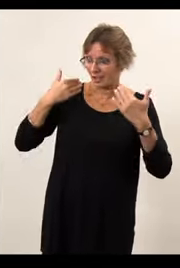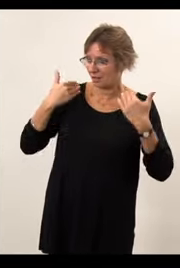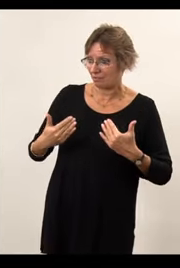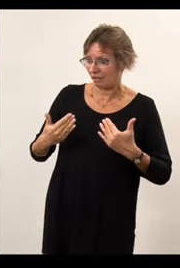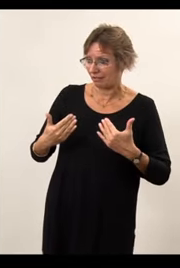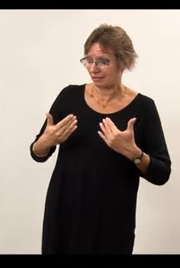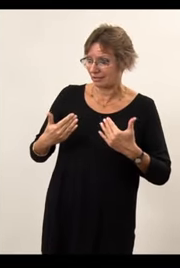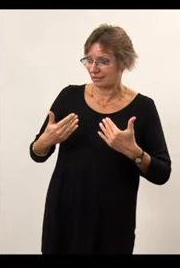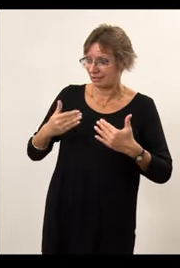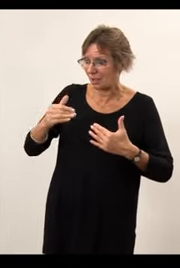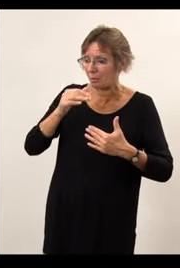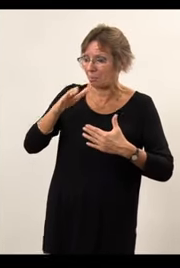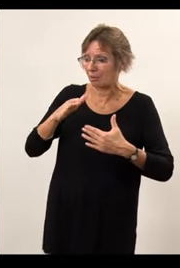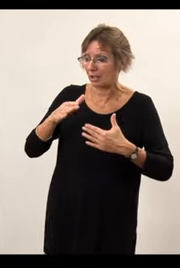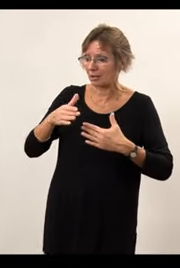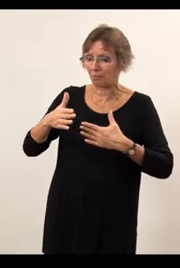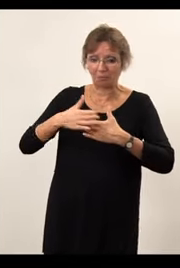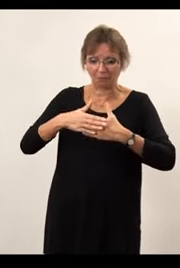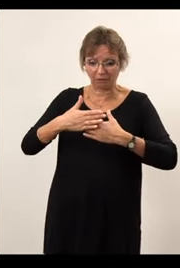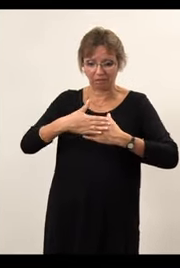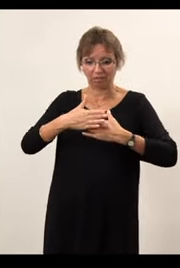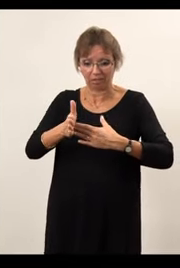Et j'étais même pas foutu d'ouvrir cette putain de